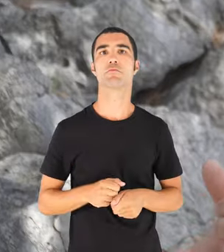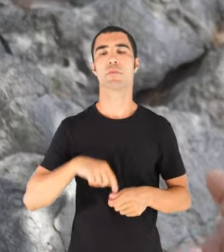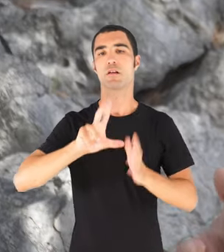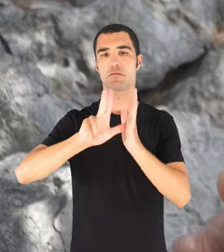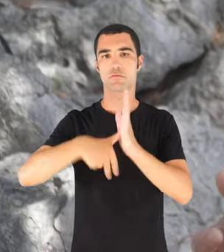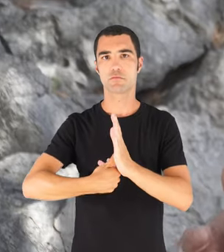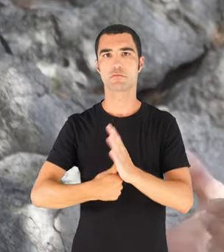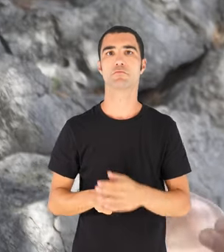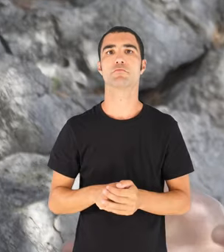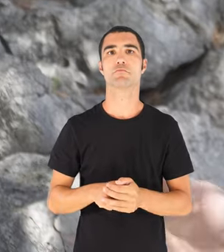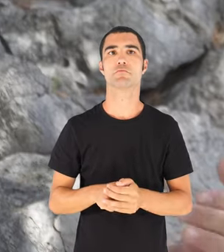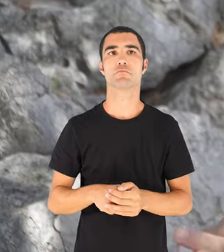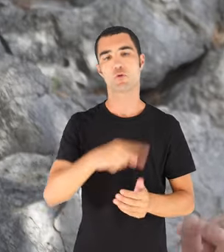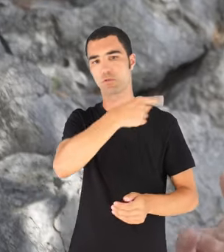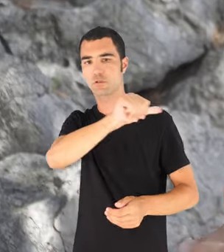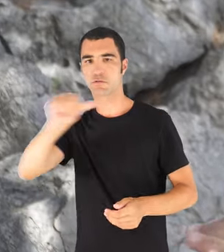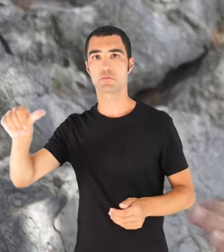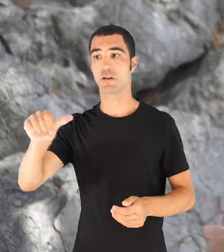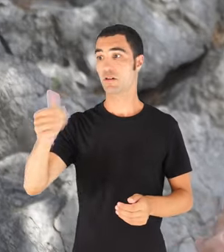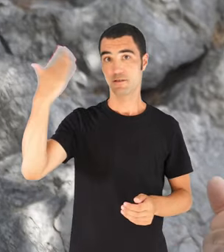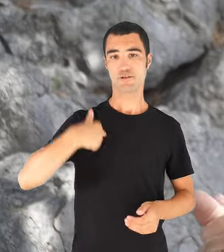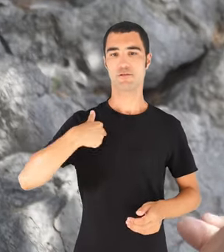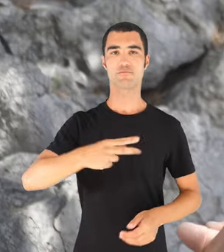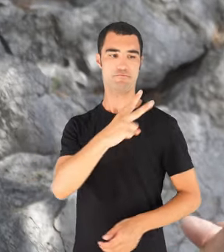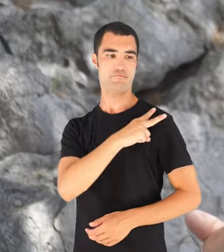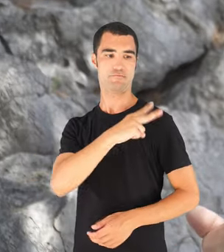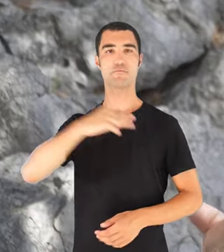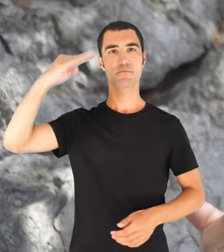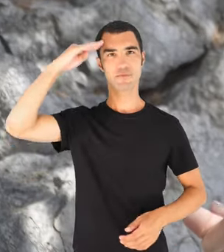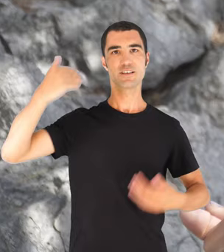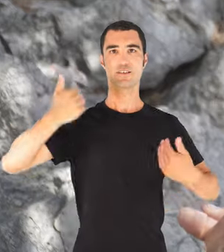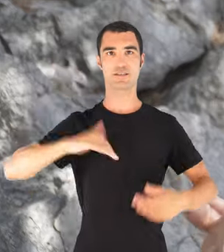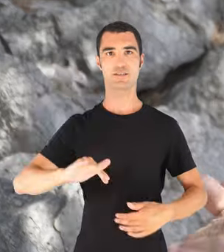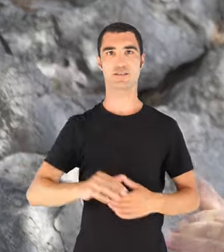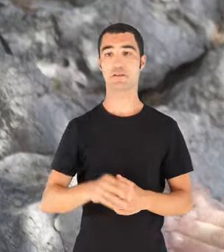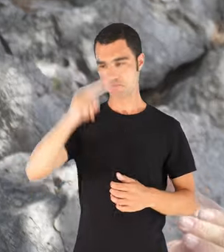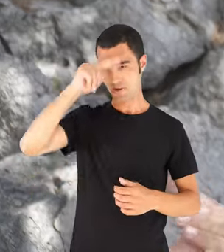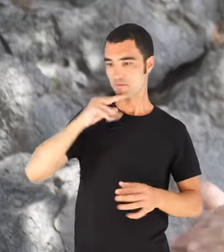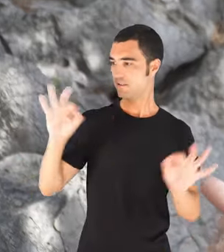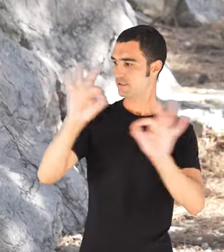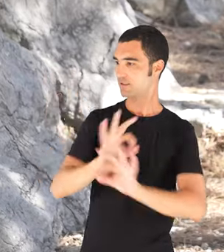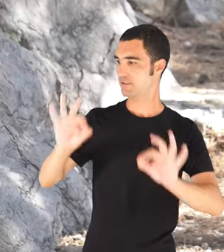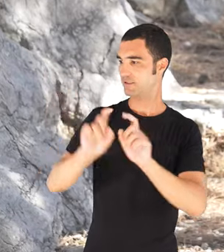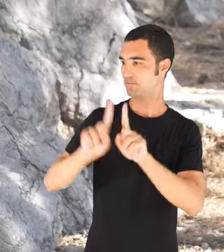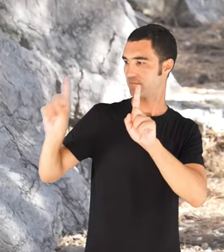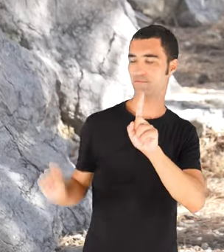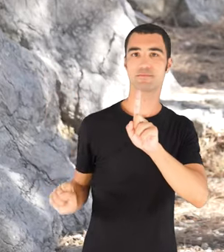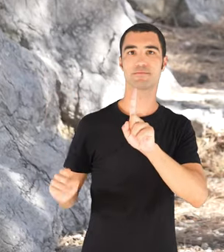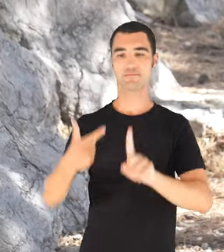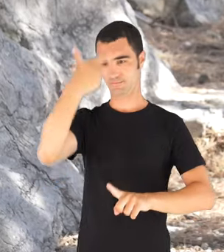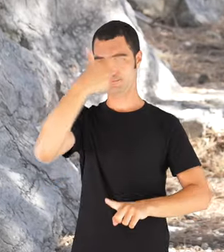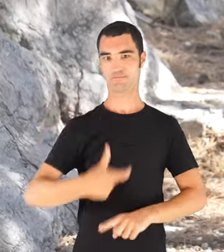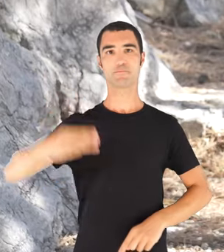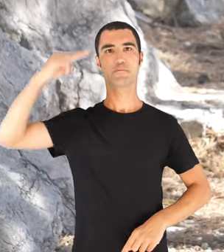fa una setmana que soc patró, diguem, sense mon pare. Ser